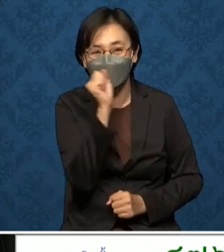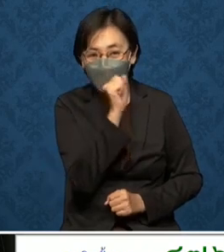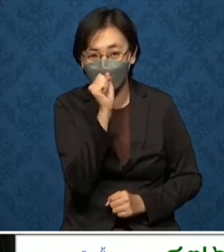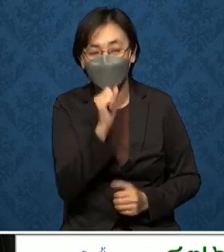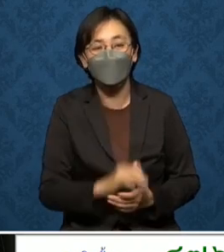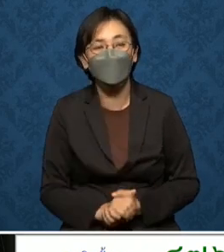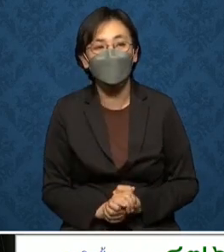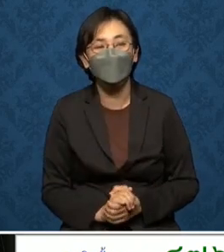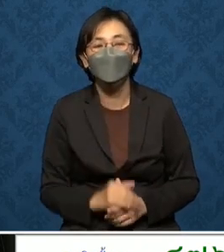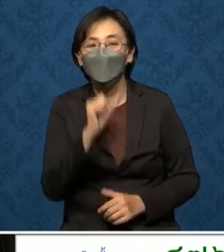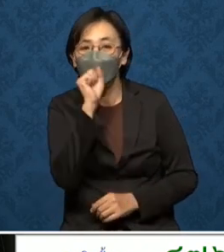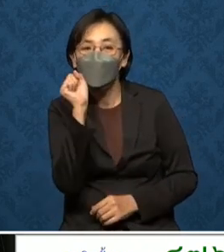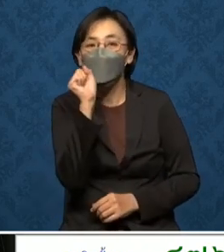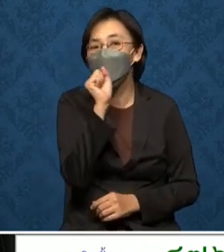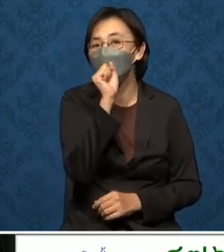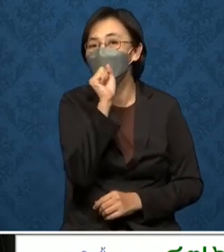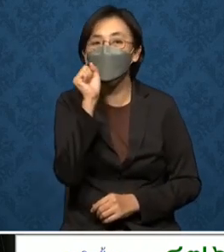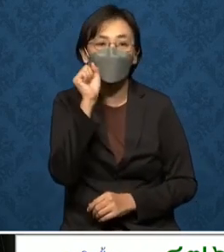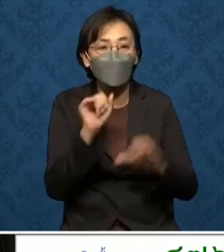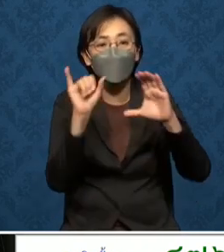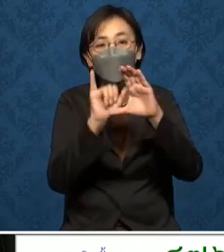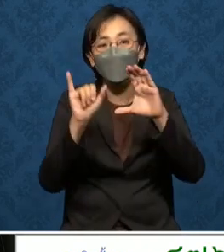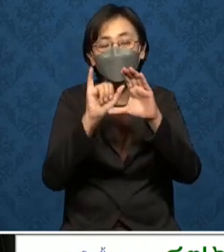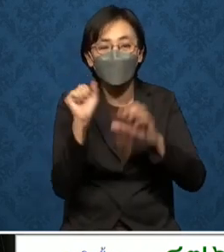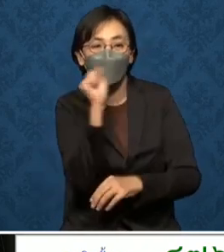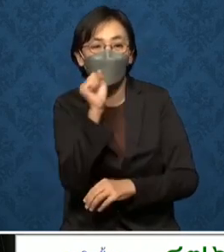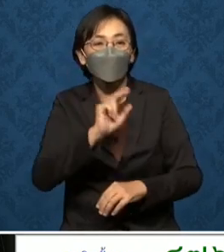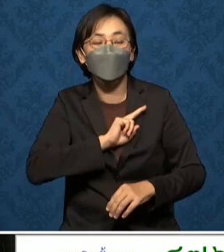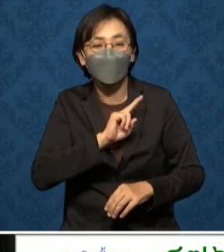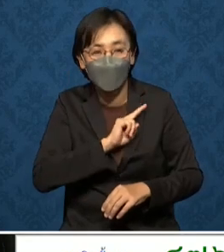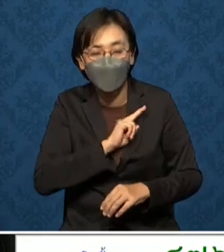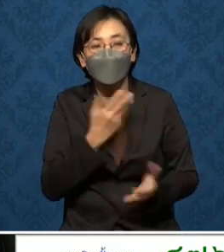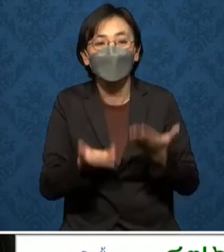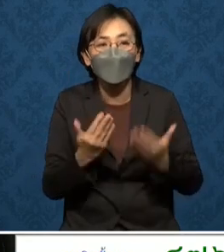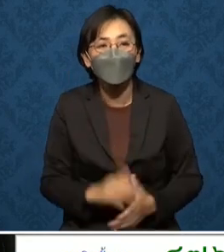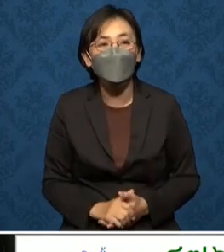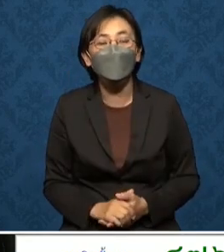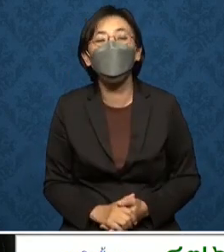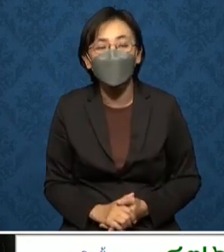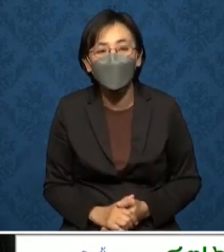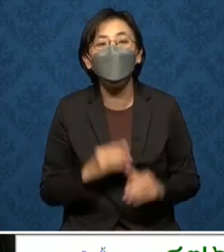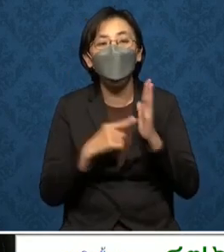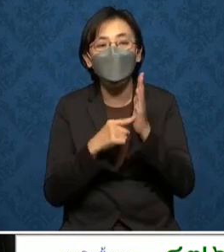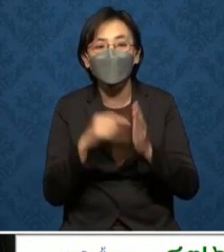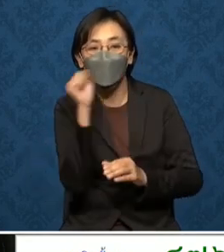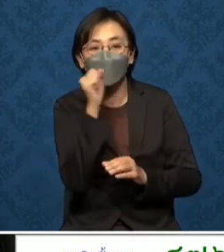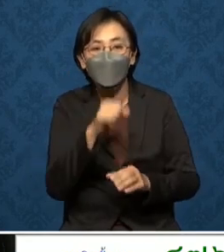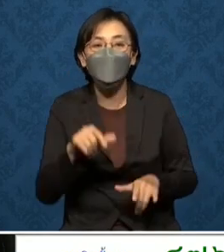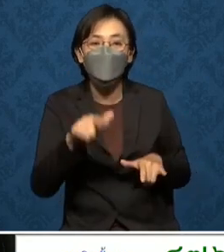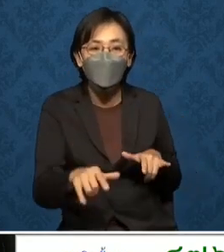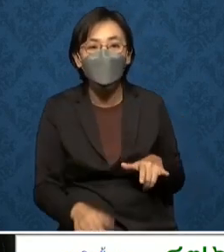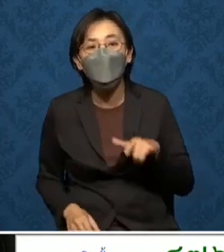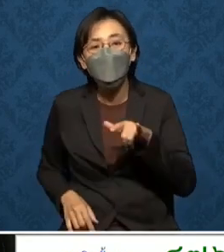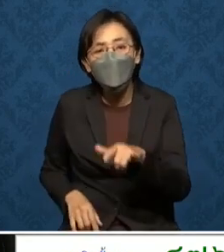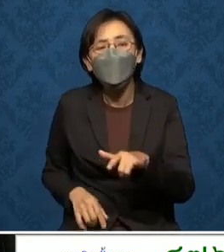นกร้รุให่ก็เป็น YouTuber ร้องเพลงเอง Rapper กันะครับแบบยังโอม ดปคิด อะไรอยนี้ ผม